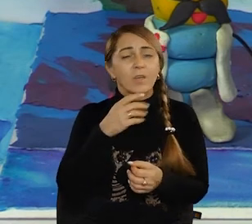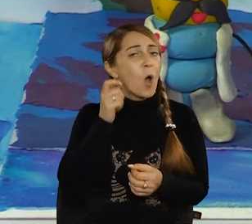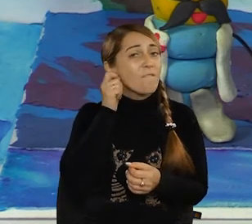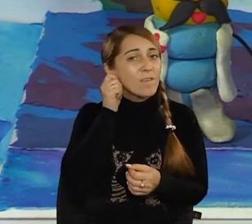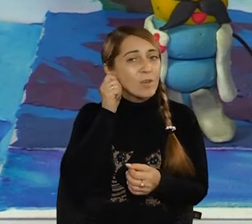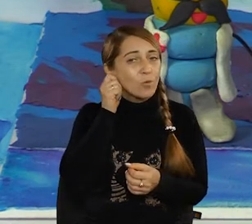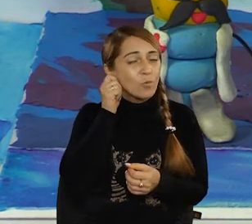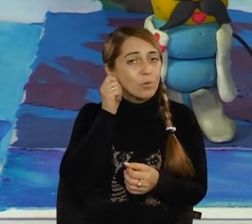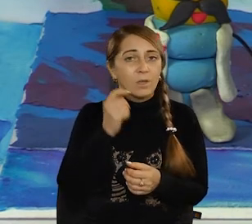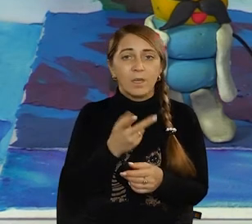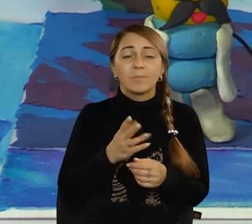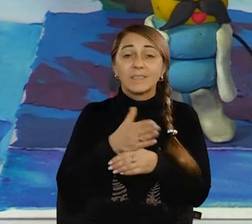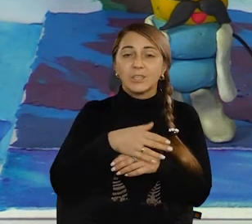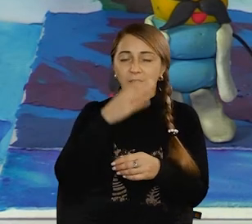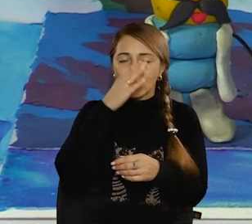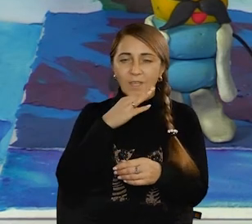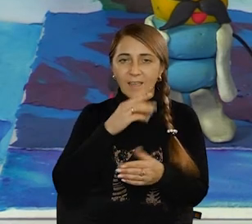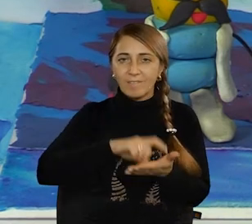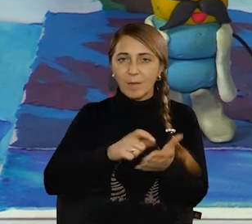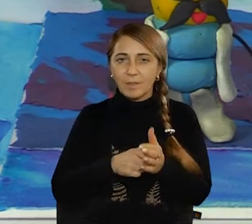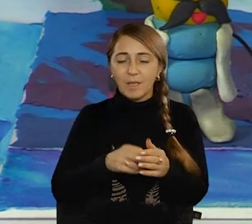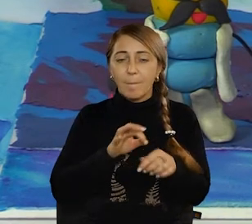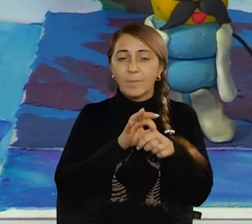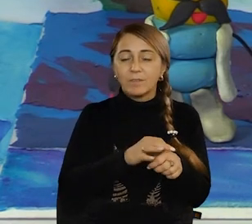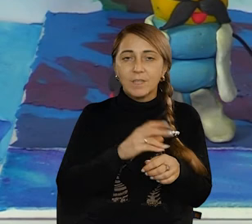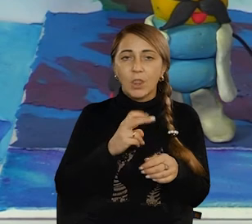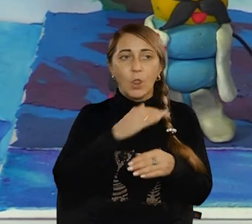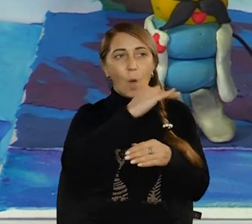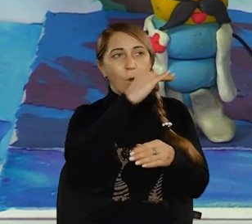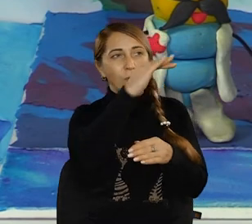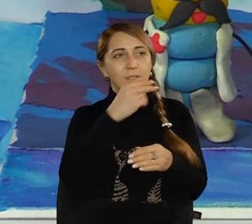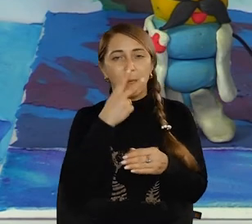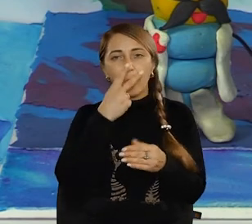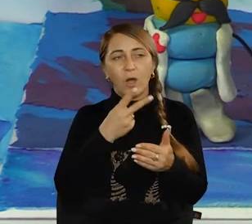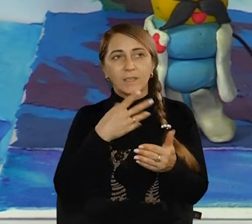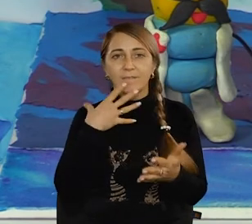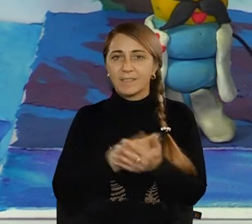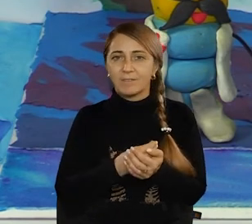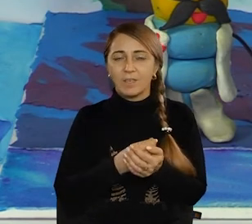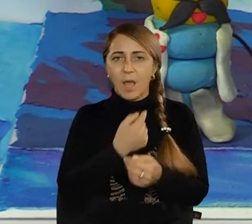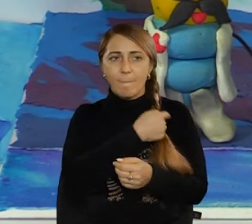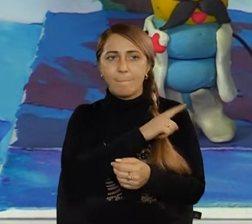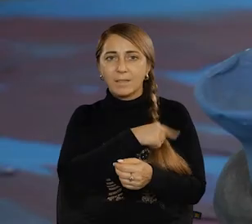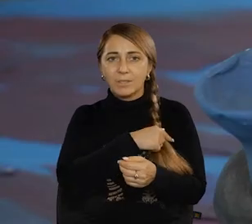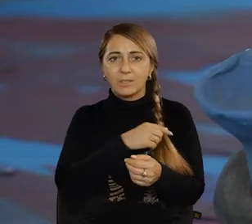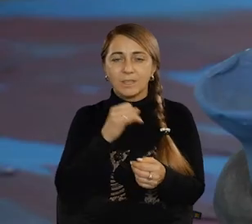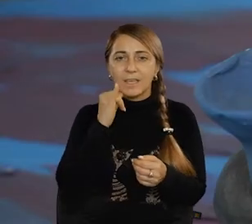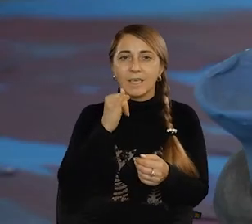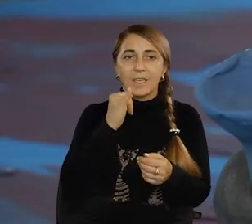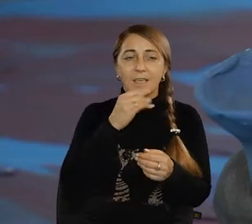ми зайшли у кабінет до тата, він підвів нас до полиць та показав свій медичний інвентар.